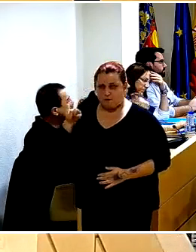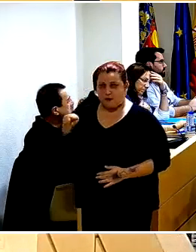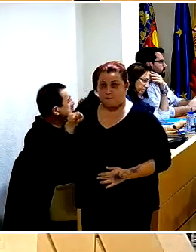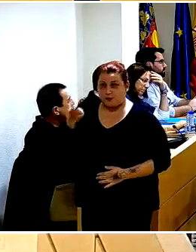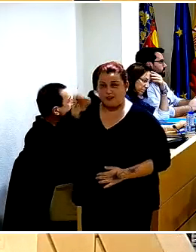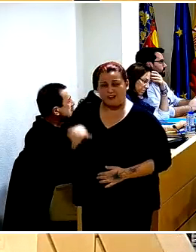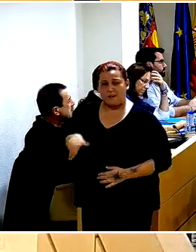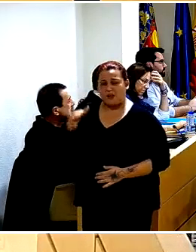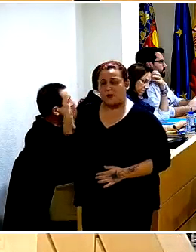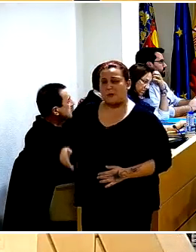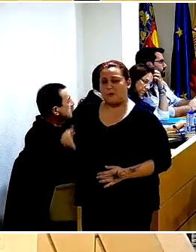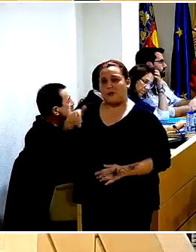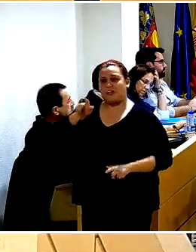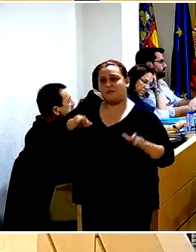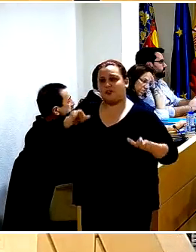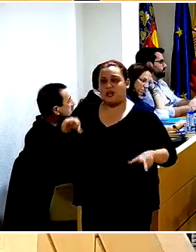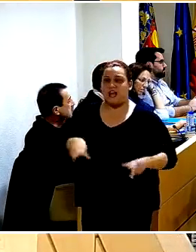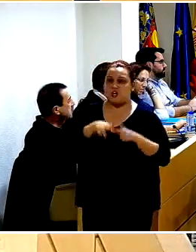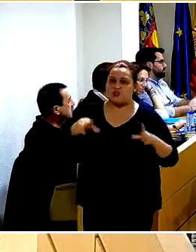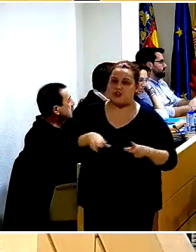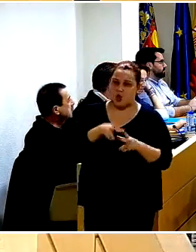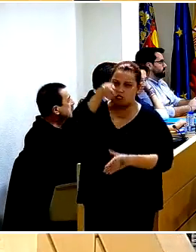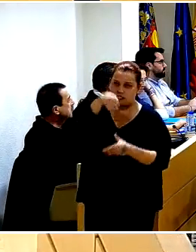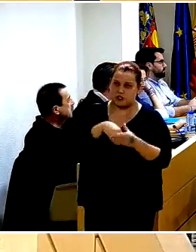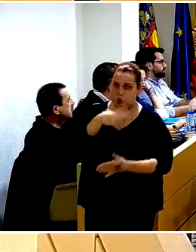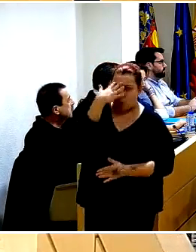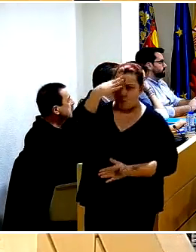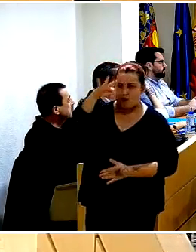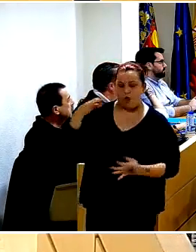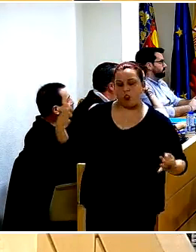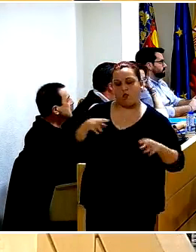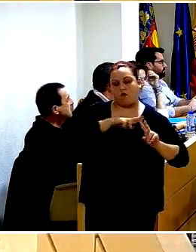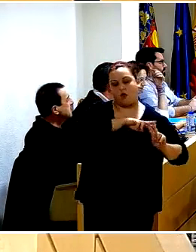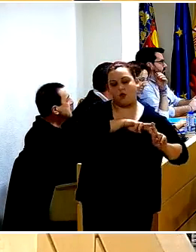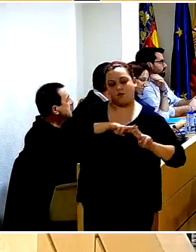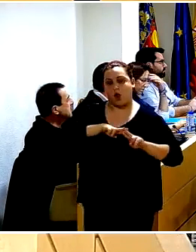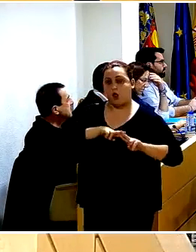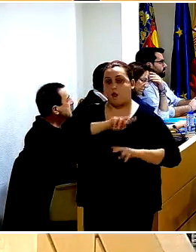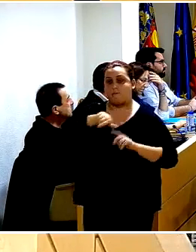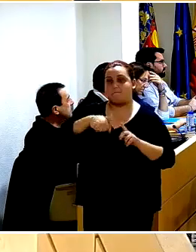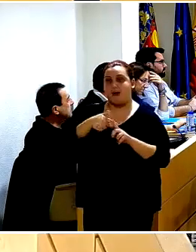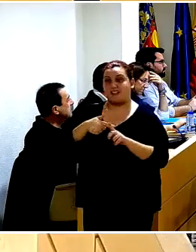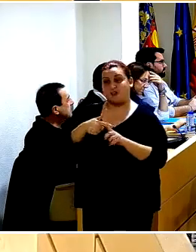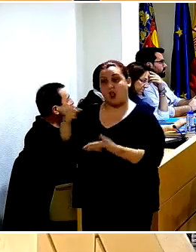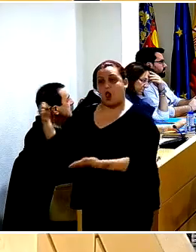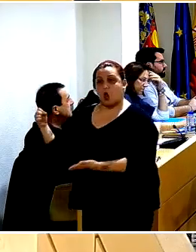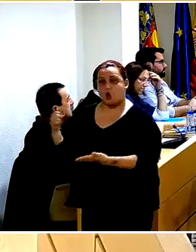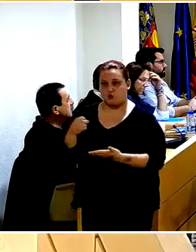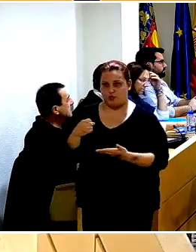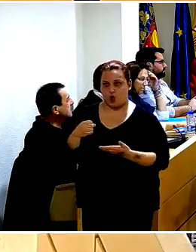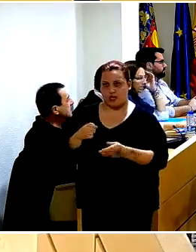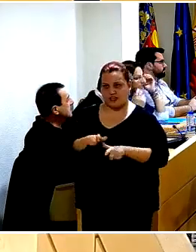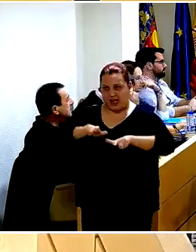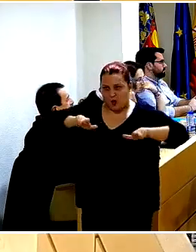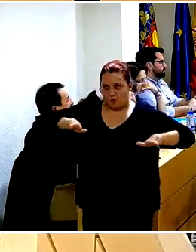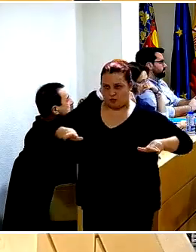importància que li donem a les associacions del nostre poble, hem revisat i augmentat les subvencions que anualment els